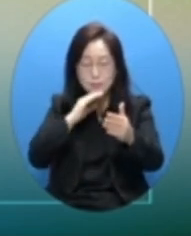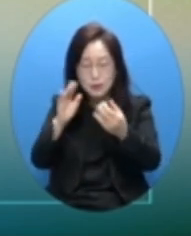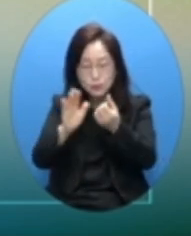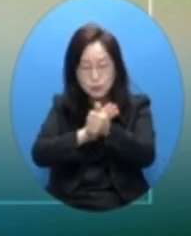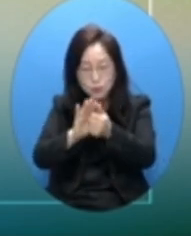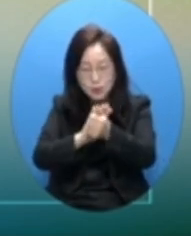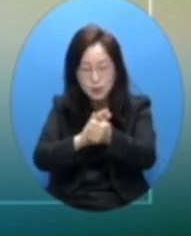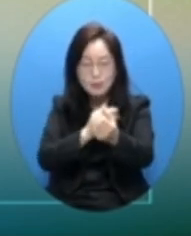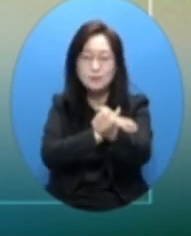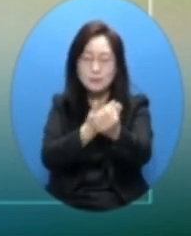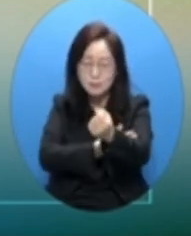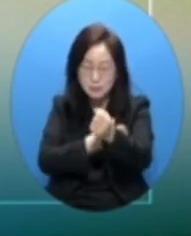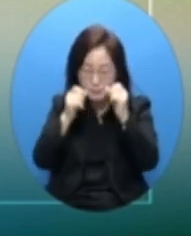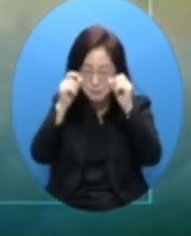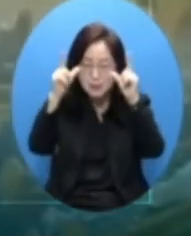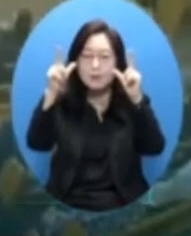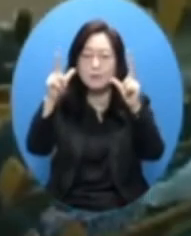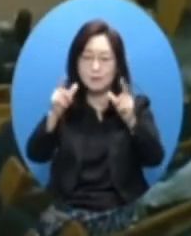되었습니다